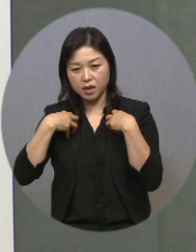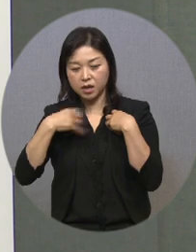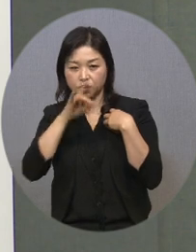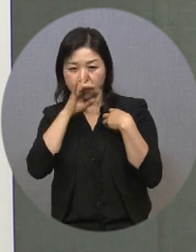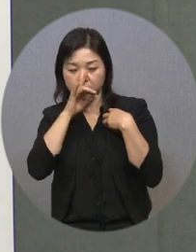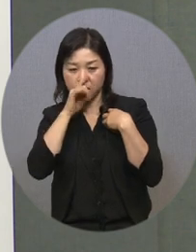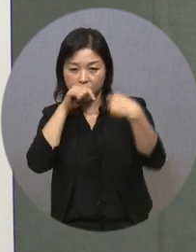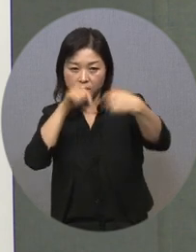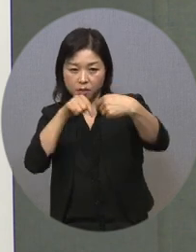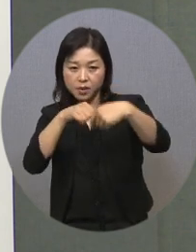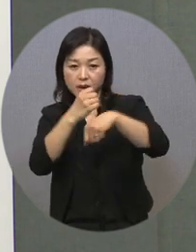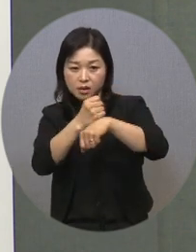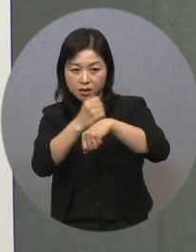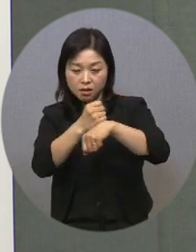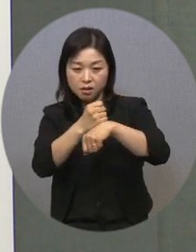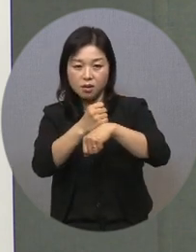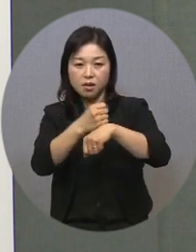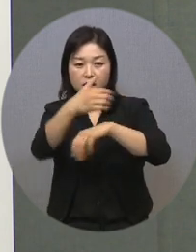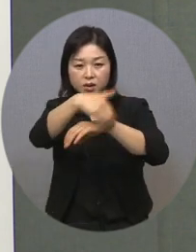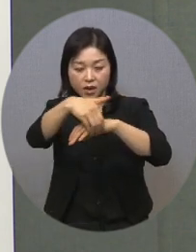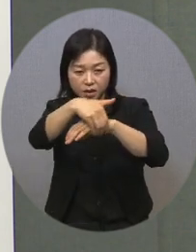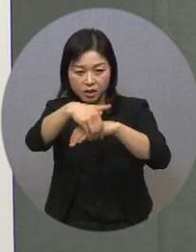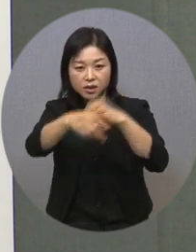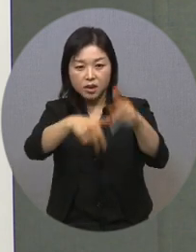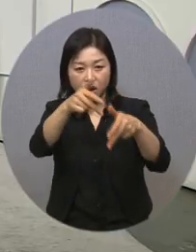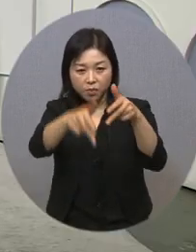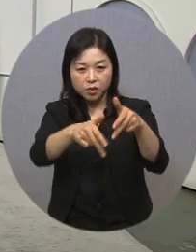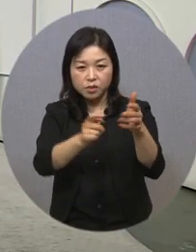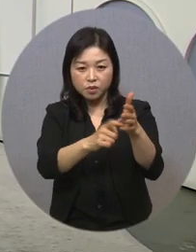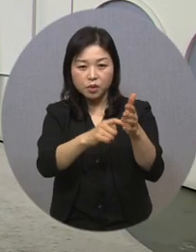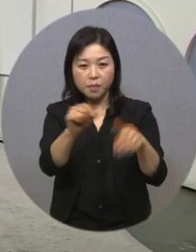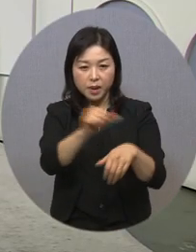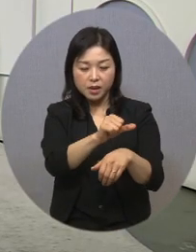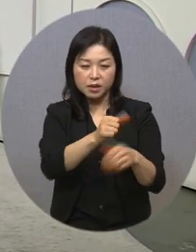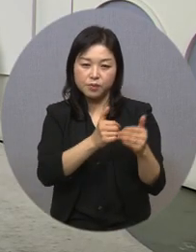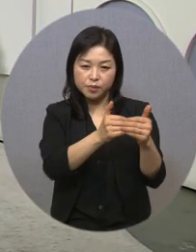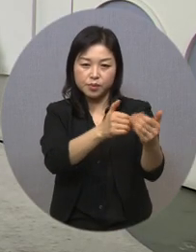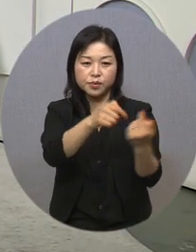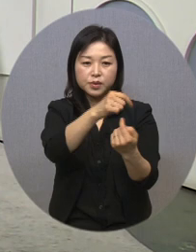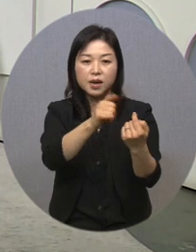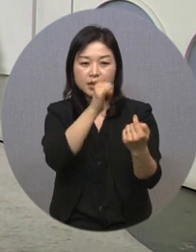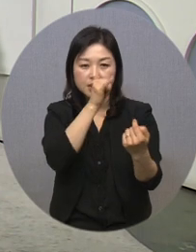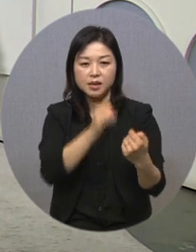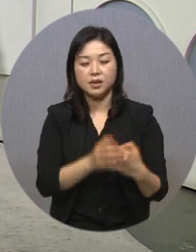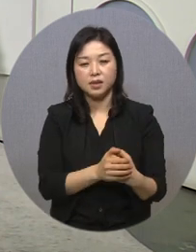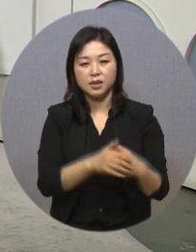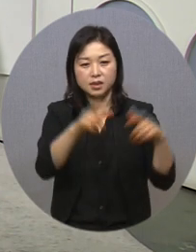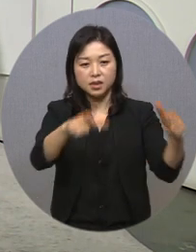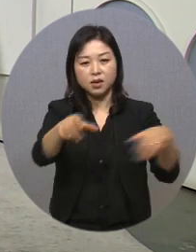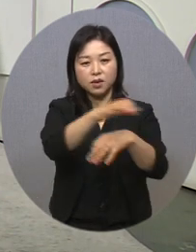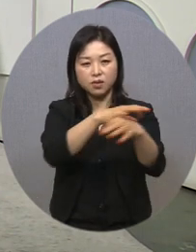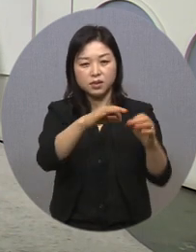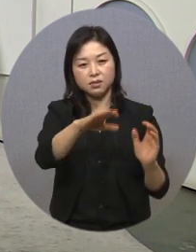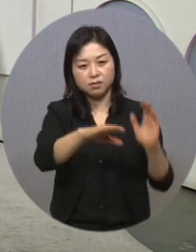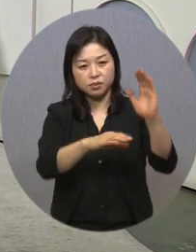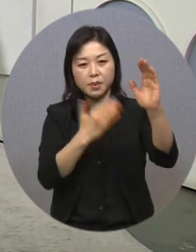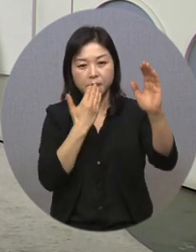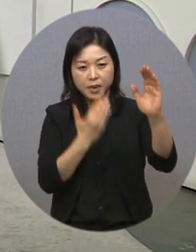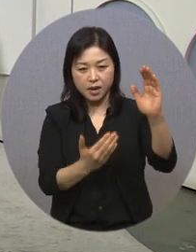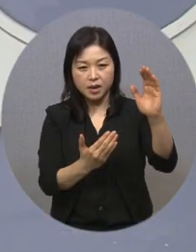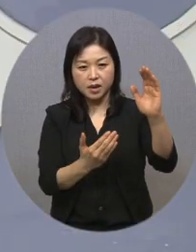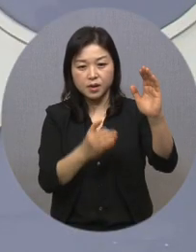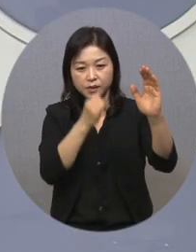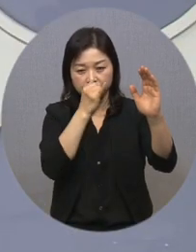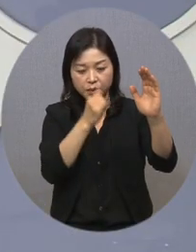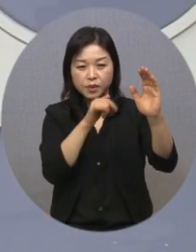계획적인 사업들을 속도감 있게 진행할 수 있는 그것은 곧바로 지역경제의 활성화라고 하는 내용으로다가